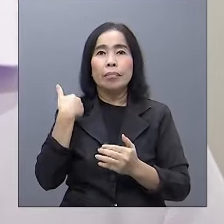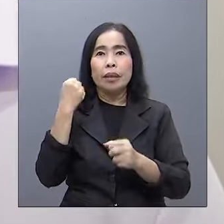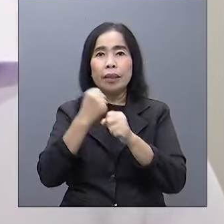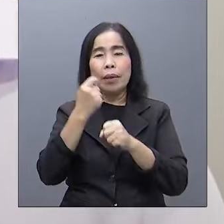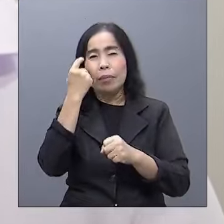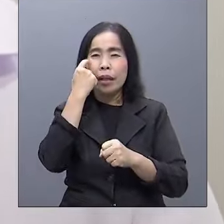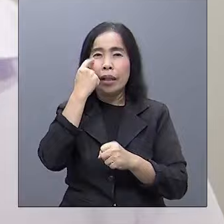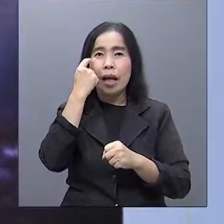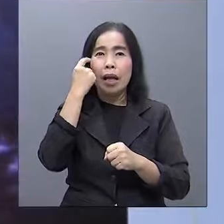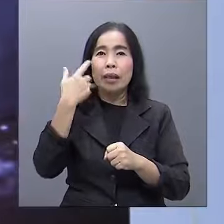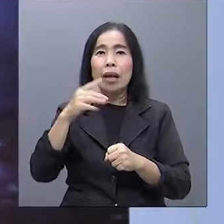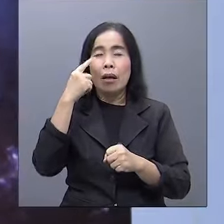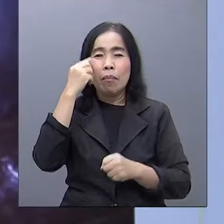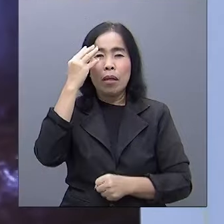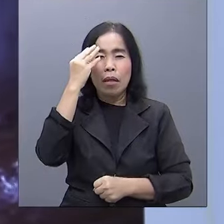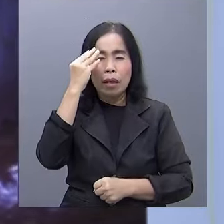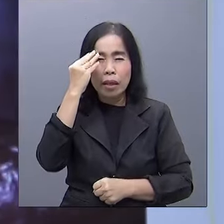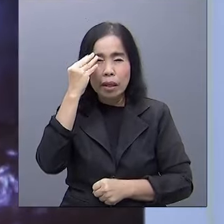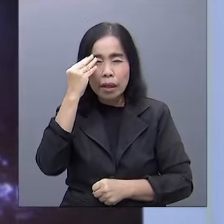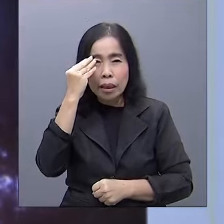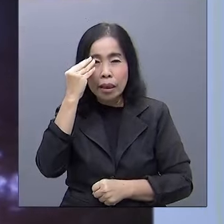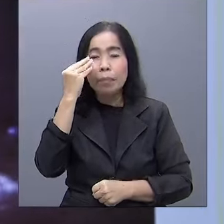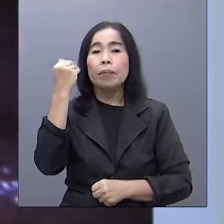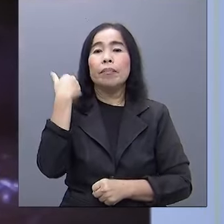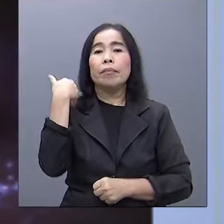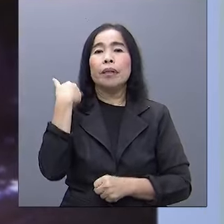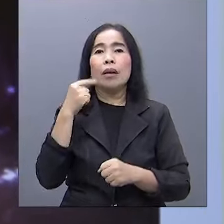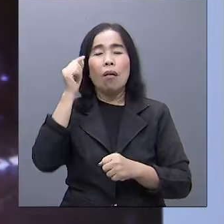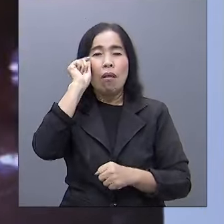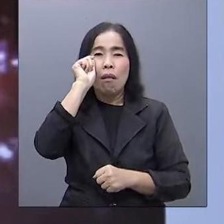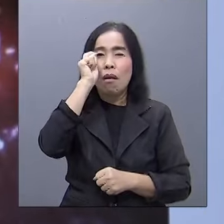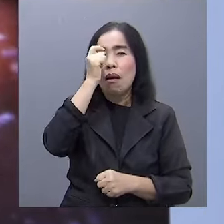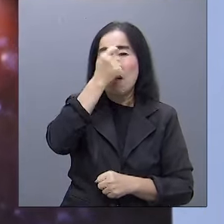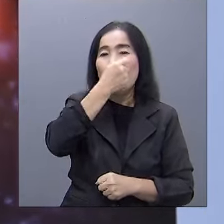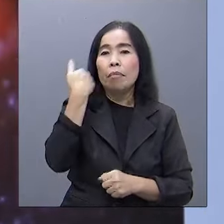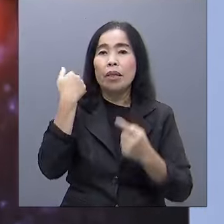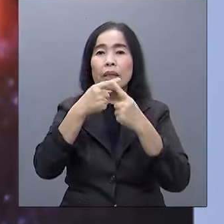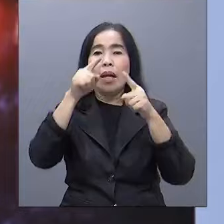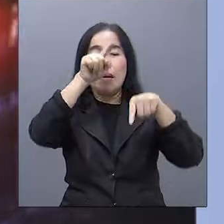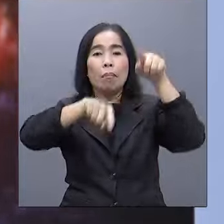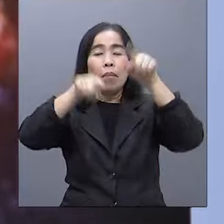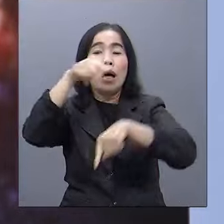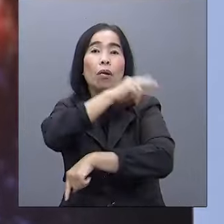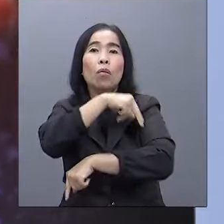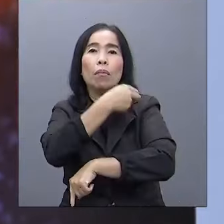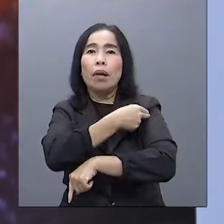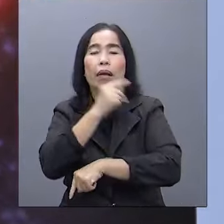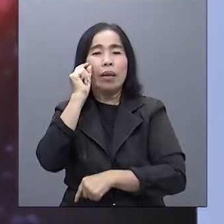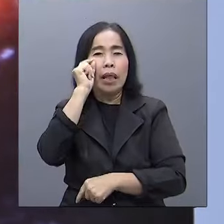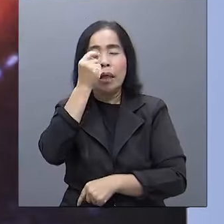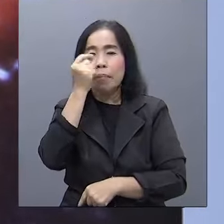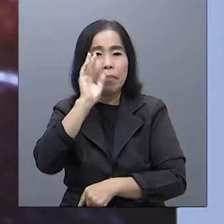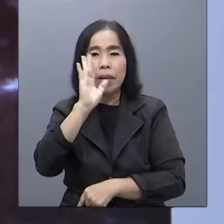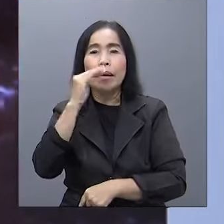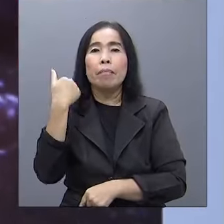ะครับแต่พอเขาเสื่อมปุ๊บเขาพยายามละลายออกจากกันดังนั้นมันมีการลอกจากกันแต่บางที่บางตำแหน่งอ่ะเขาติดกันแน่นเขาเลยท